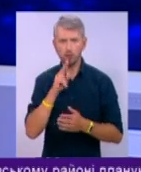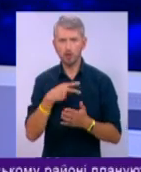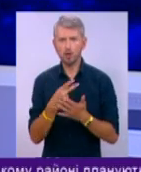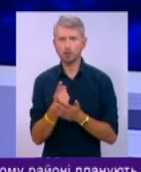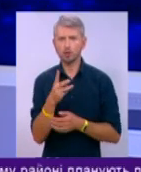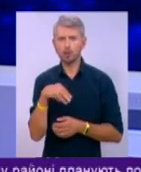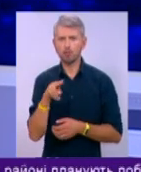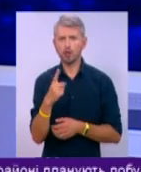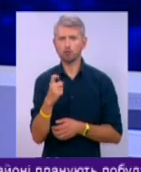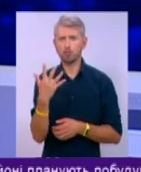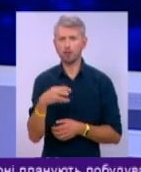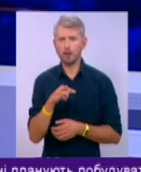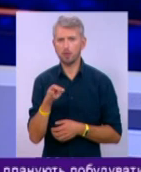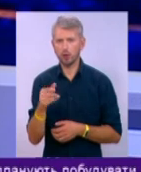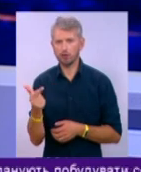передбачено